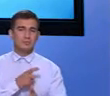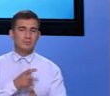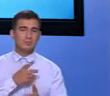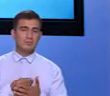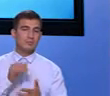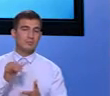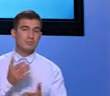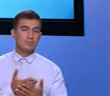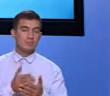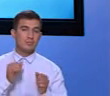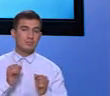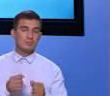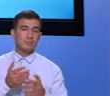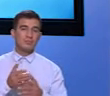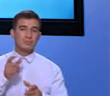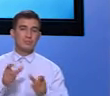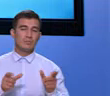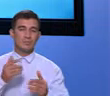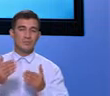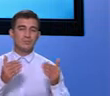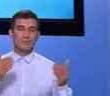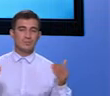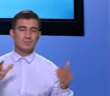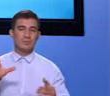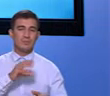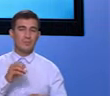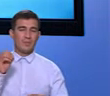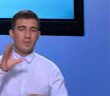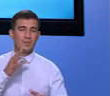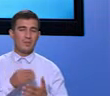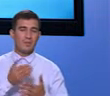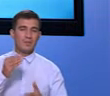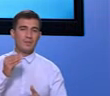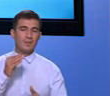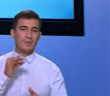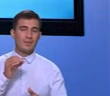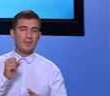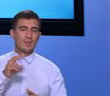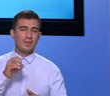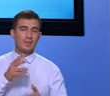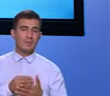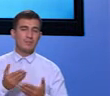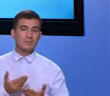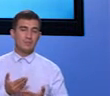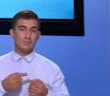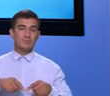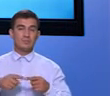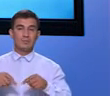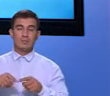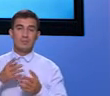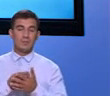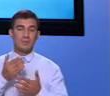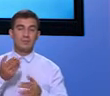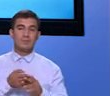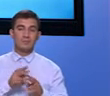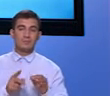xo'jaligidan tashqari jamoa yerlari ham mavjud edi. Yevropadagi feodal tuzumga nisbatan O'rta Osiyodagi feodal